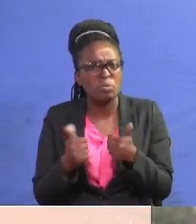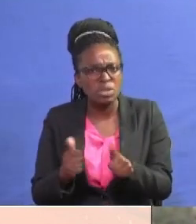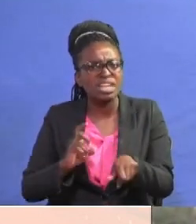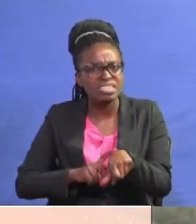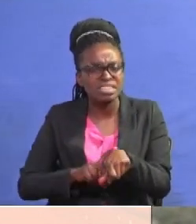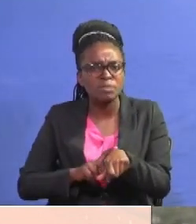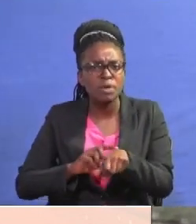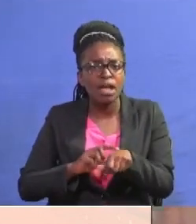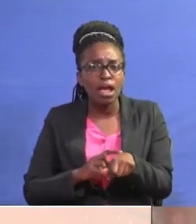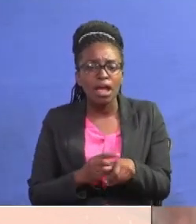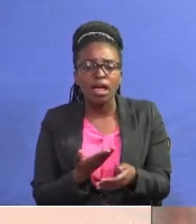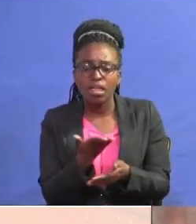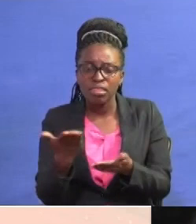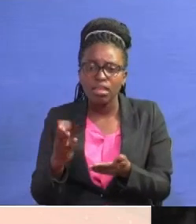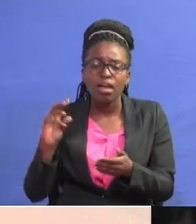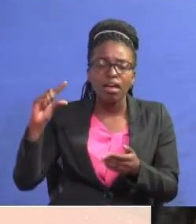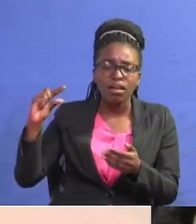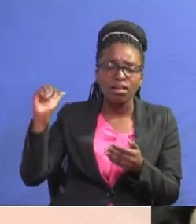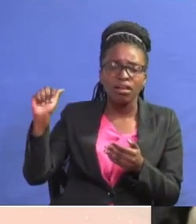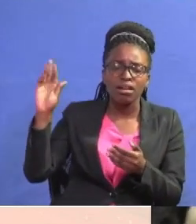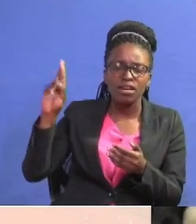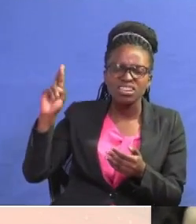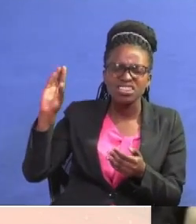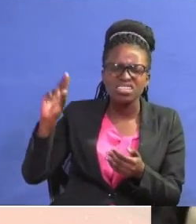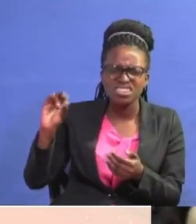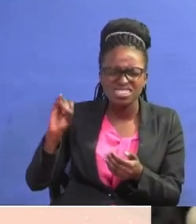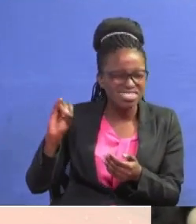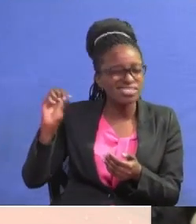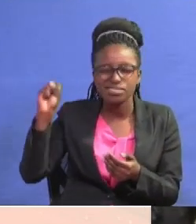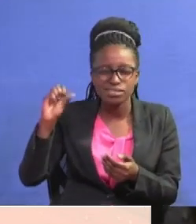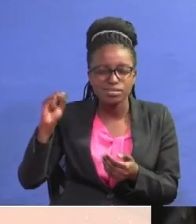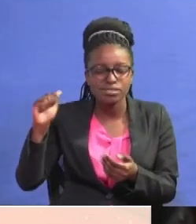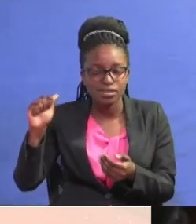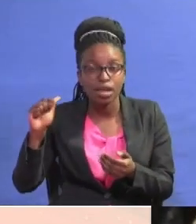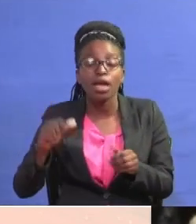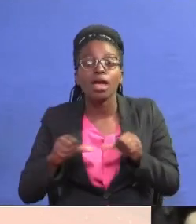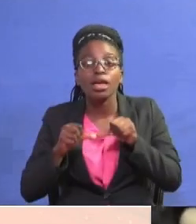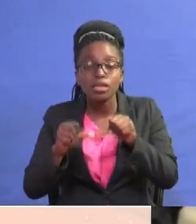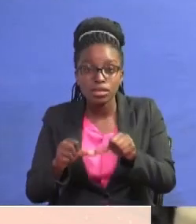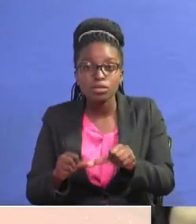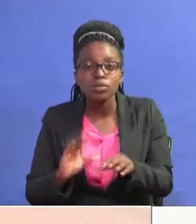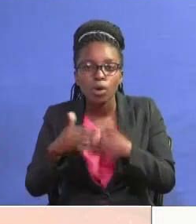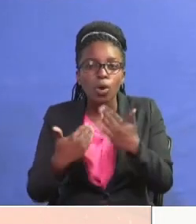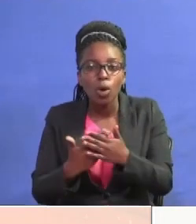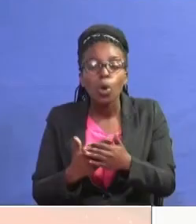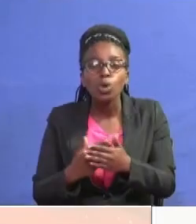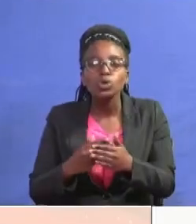hasa katika kaunti ya Garissa, ikizingatiwa kwamba takriban shule tano zimekuwa hifadhi za wakimbizi.